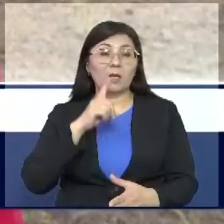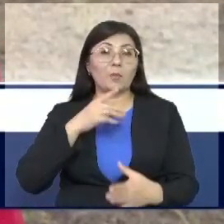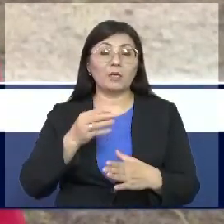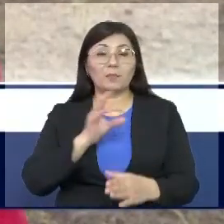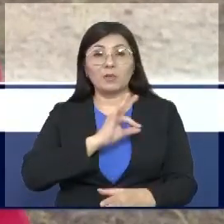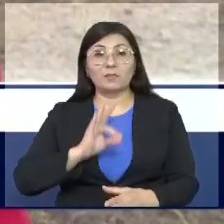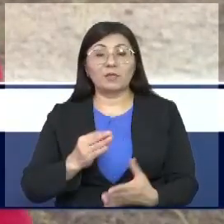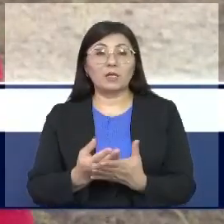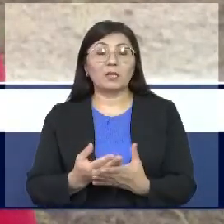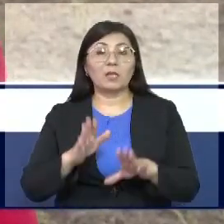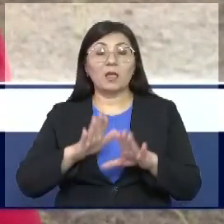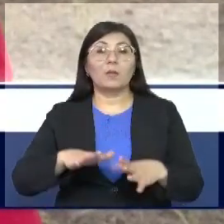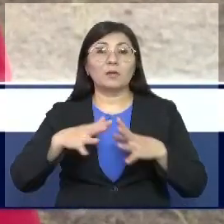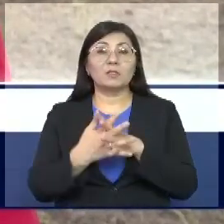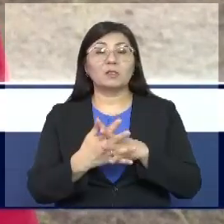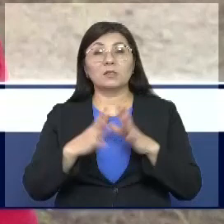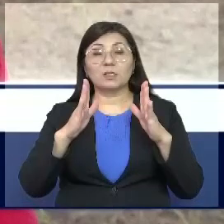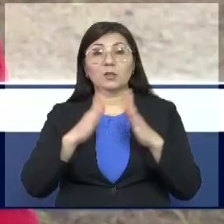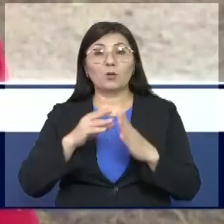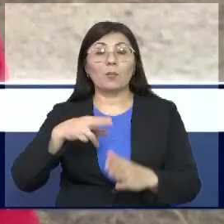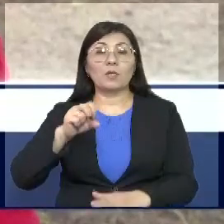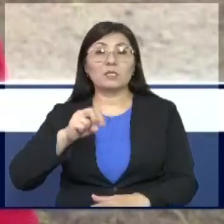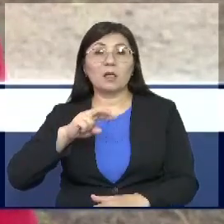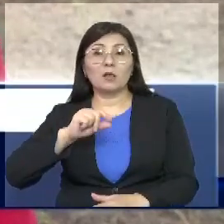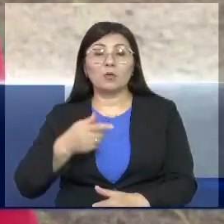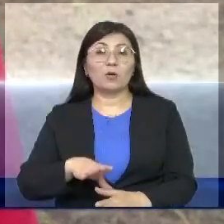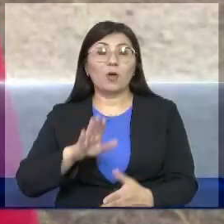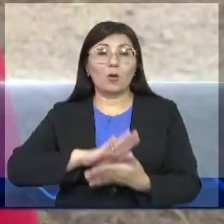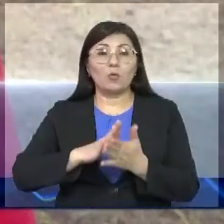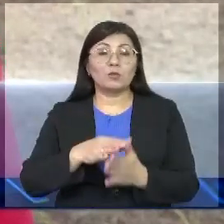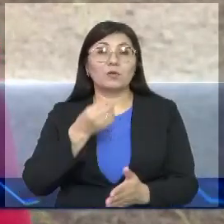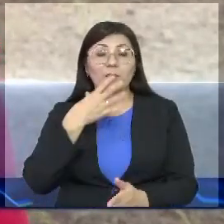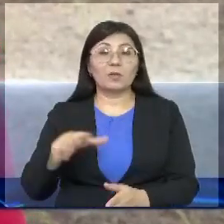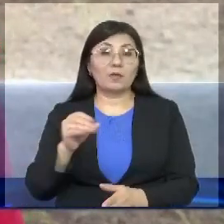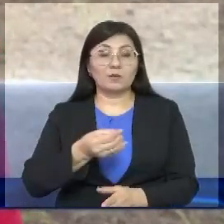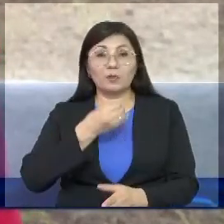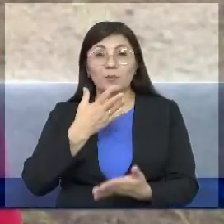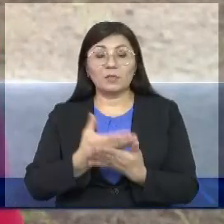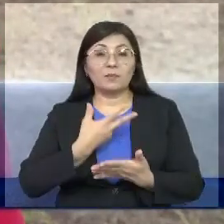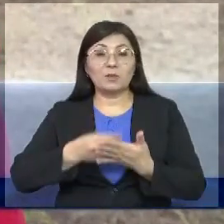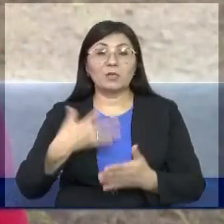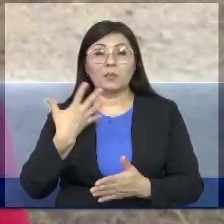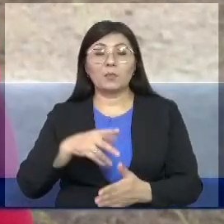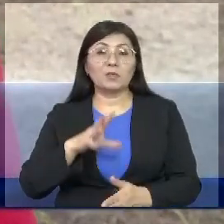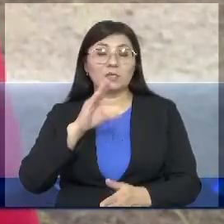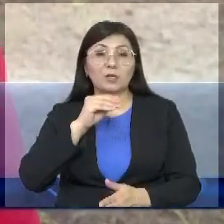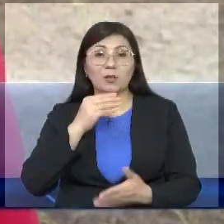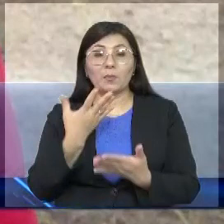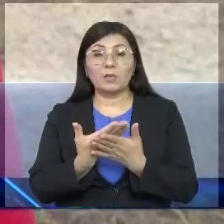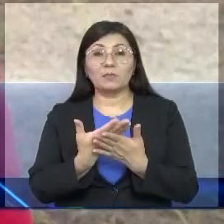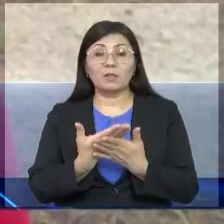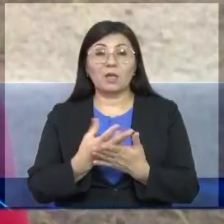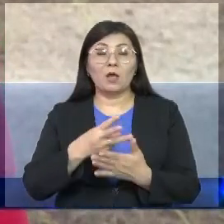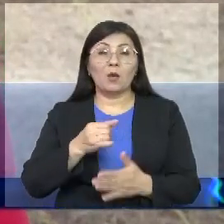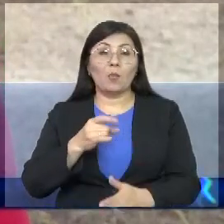качестве залога оставили наш сельский дом. Условия кредитования очень хорошие. Нас все устроило. Закупили 50 уток в основной массе породы